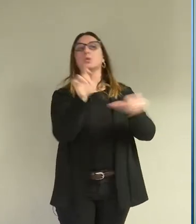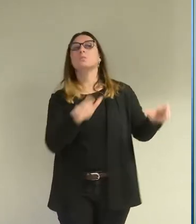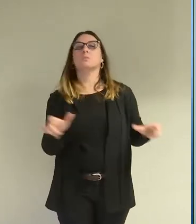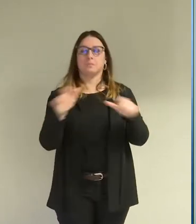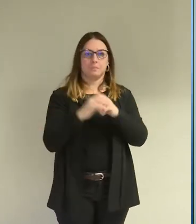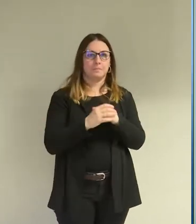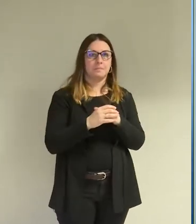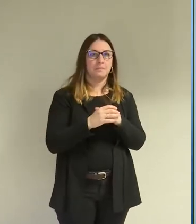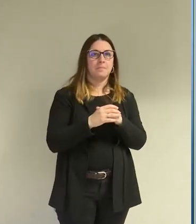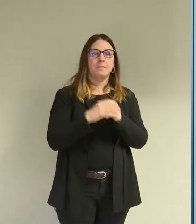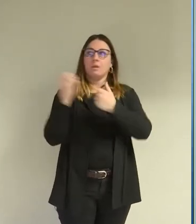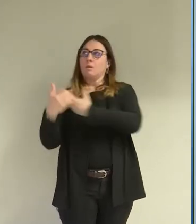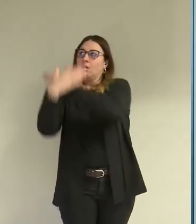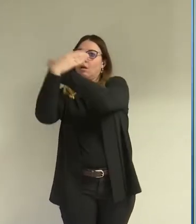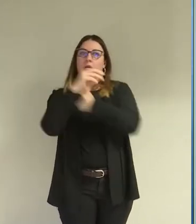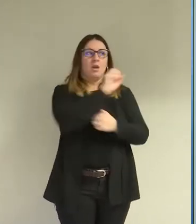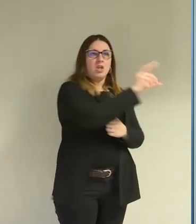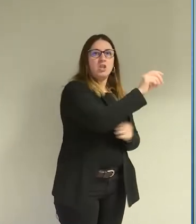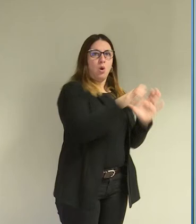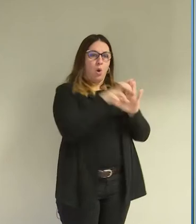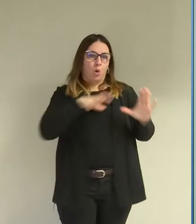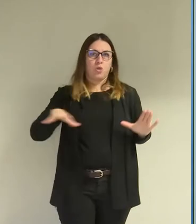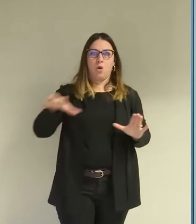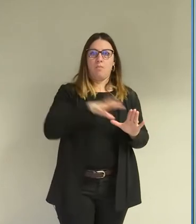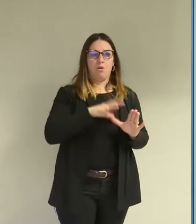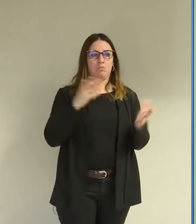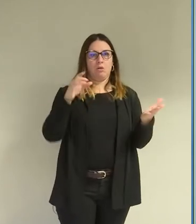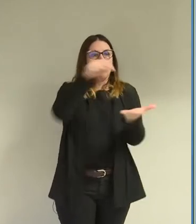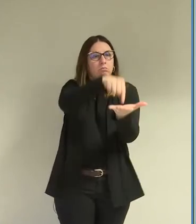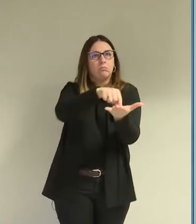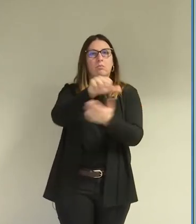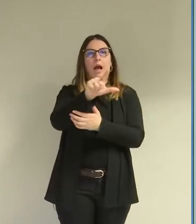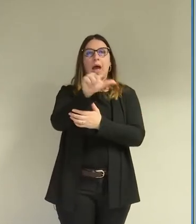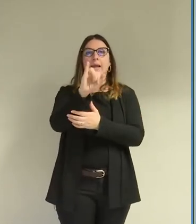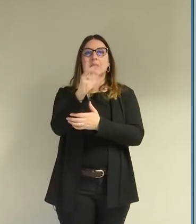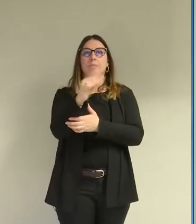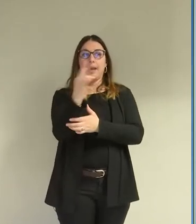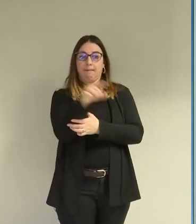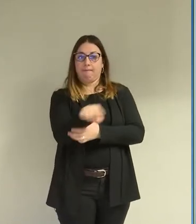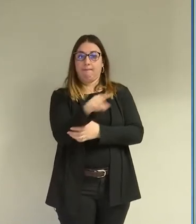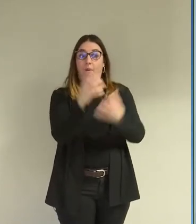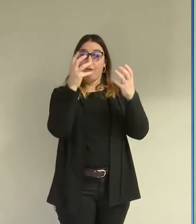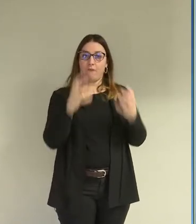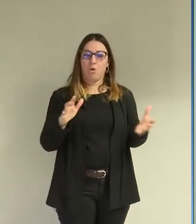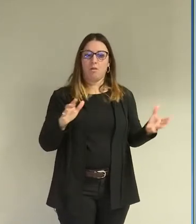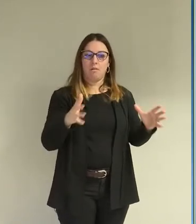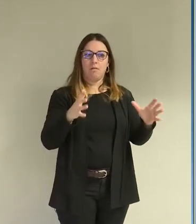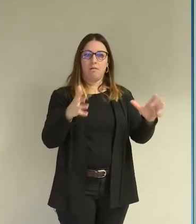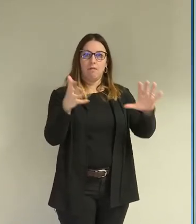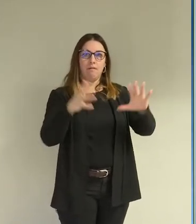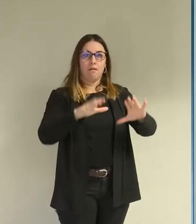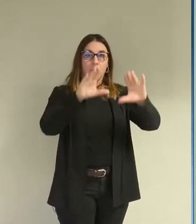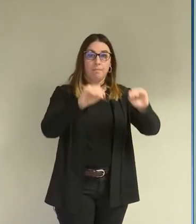la métropole et les communes de grenoble et d'echirolles ont l'ambition de développer progressivement une zone d'emploi